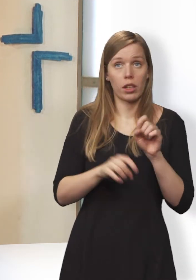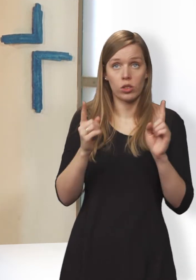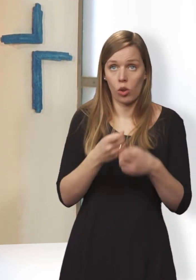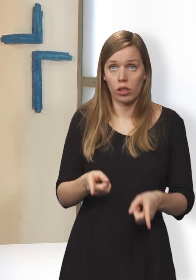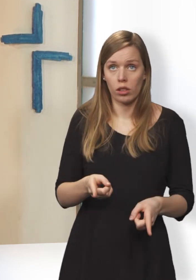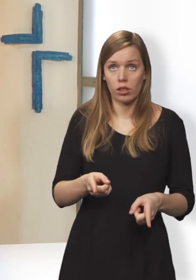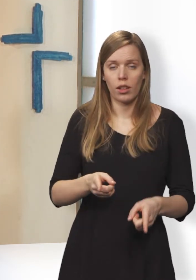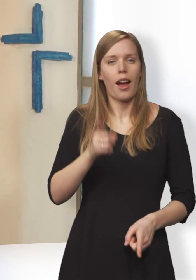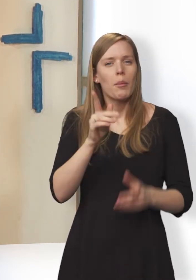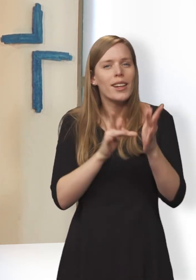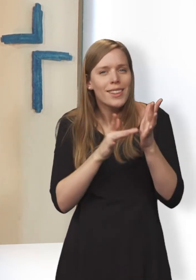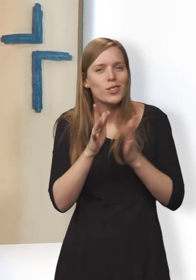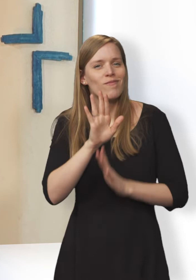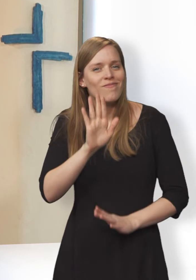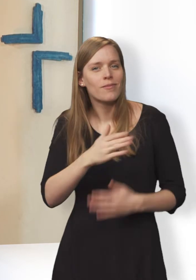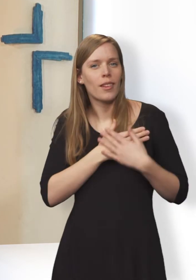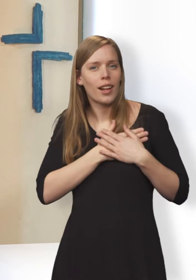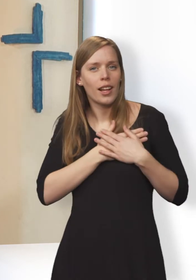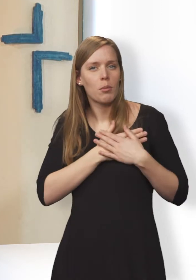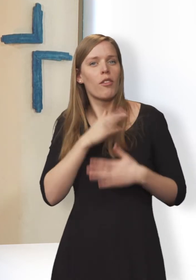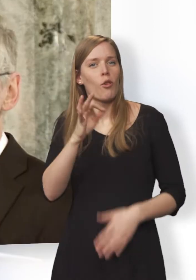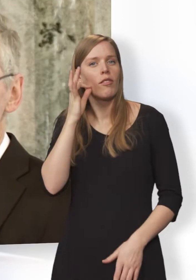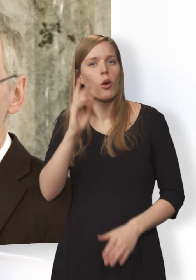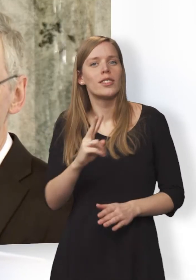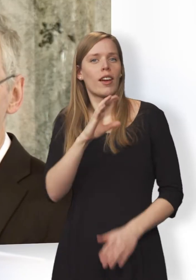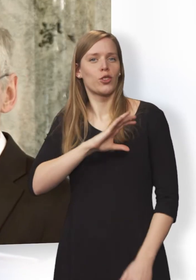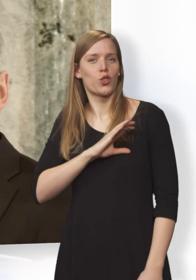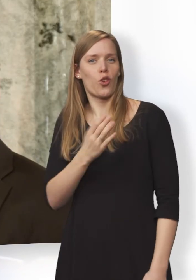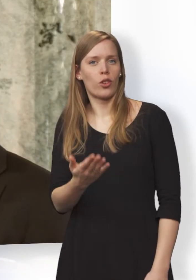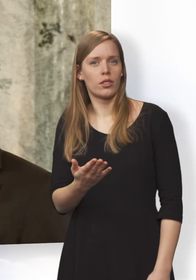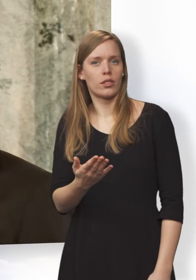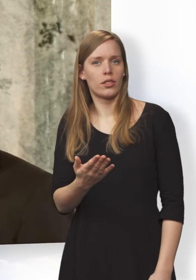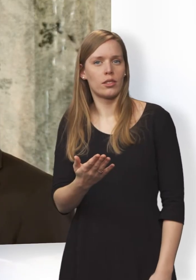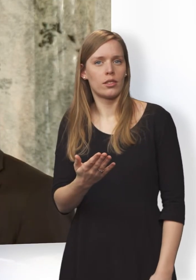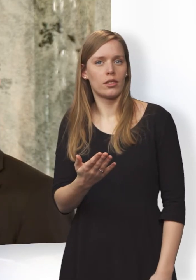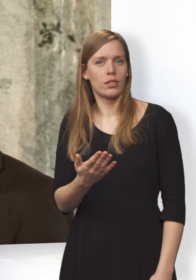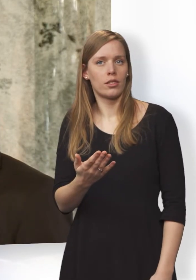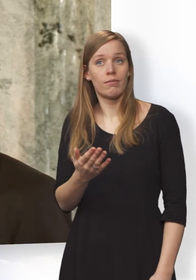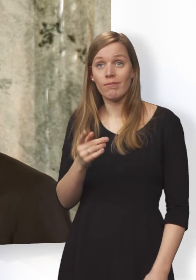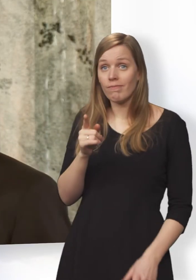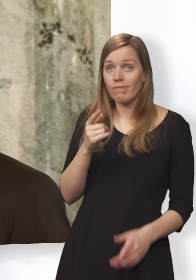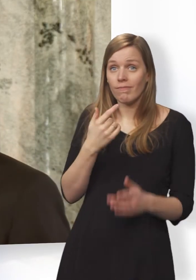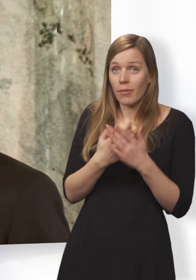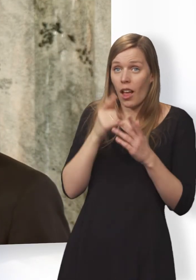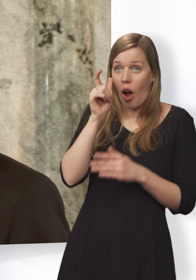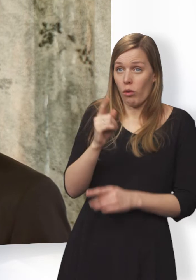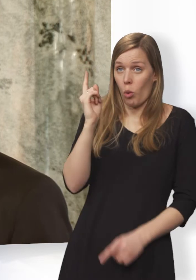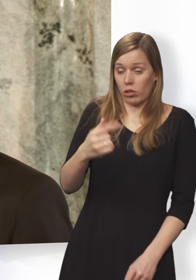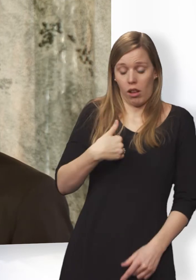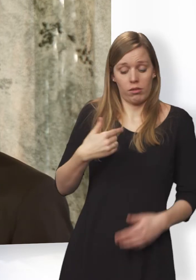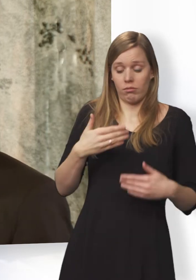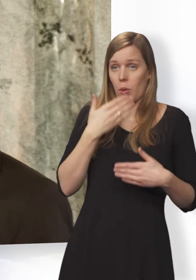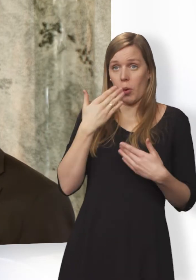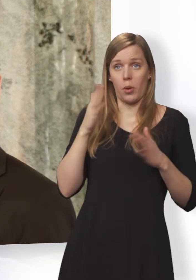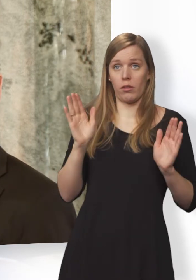eine zweite chance so verurteile ich dich auch nicht die hin